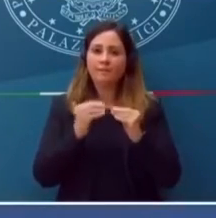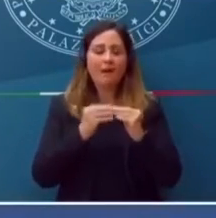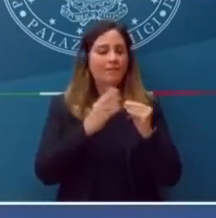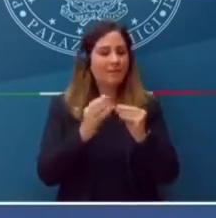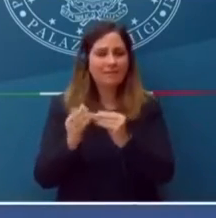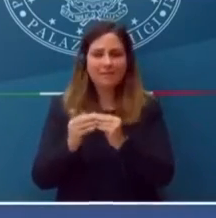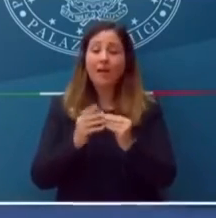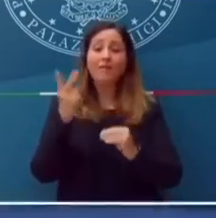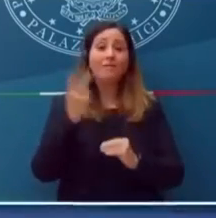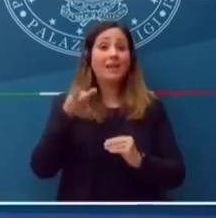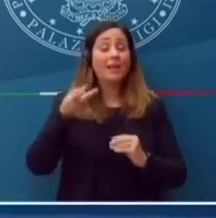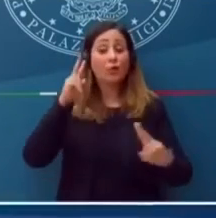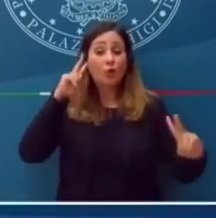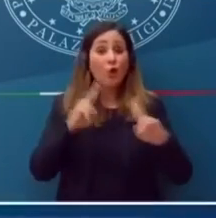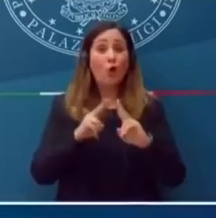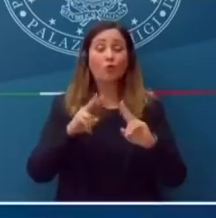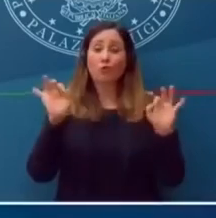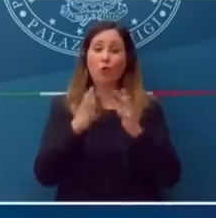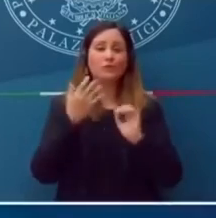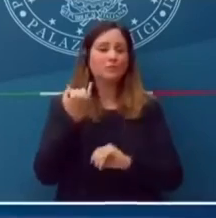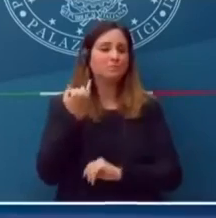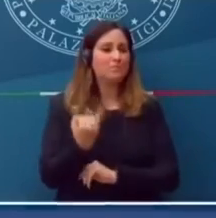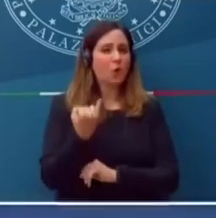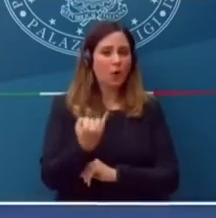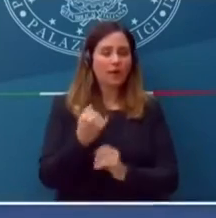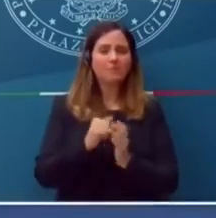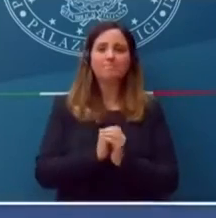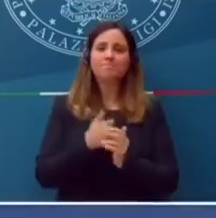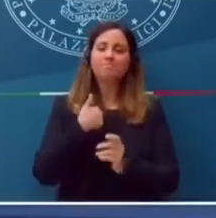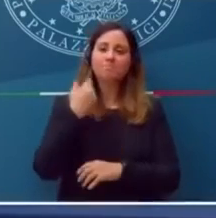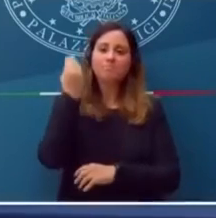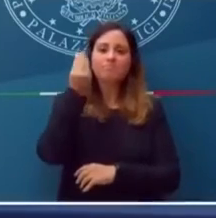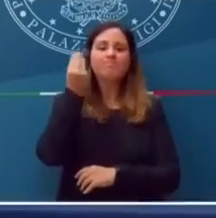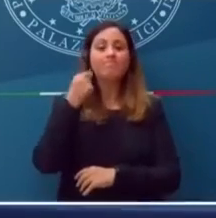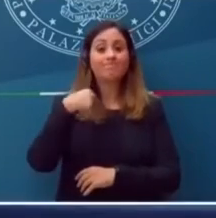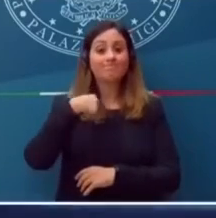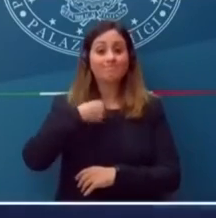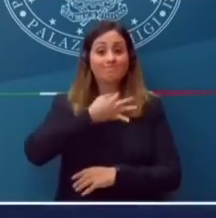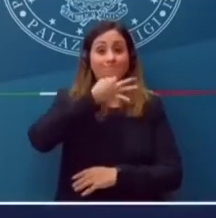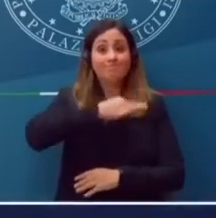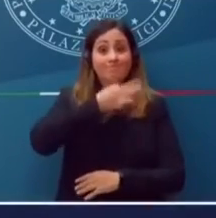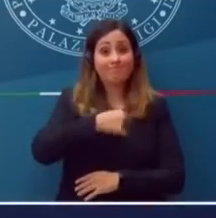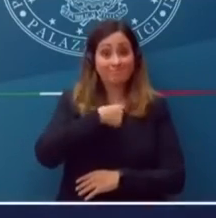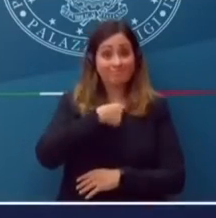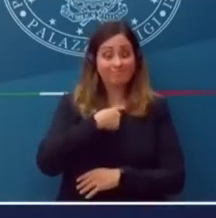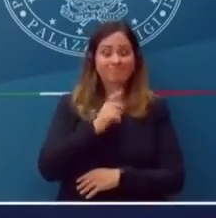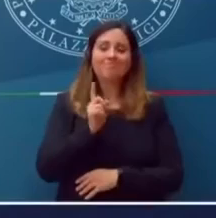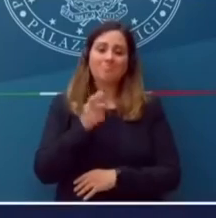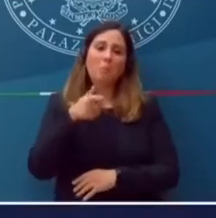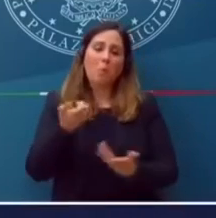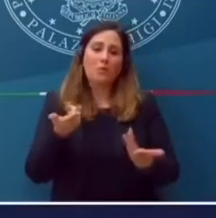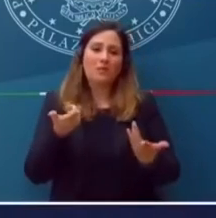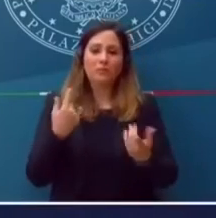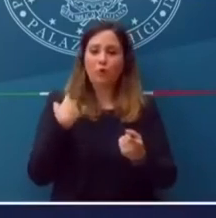relativamente poche occasioni di incontro, quindi direi più che parlare io, perché le cose che abbiamo fatto le avete viste anche